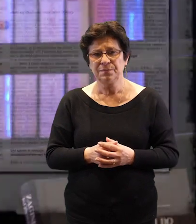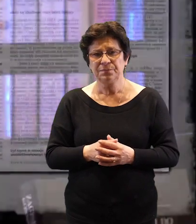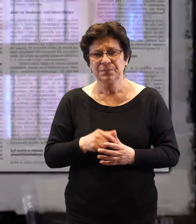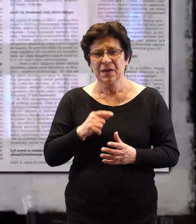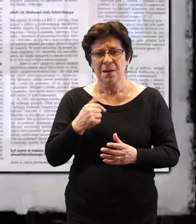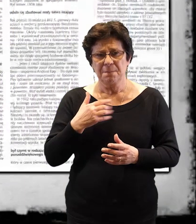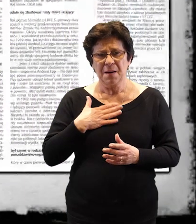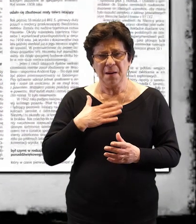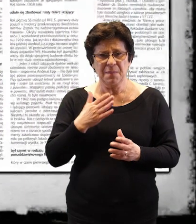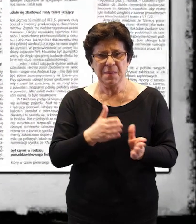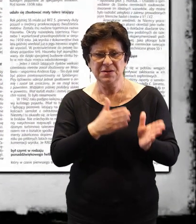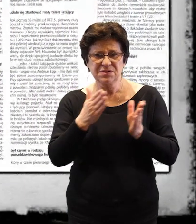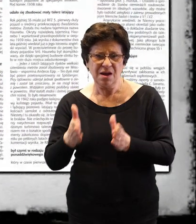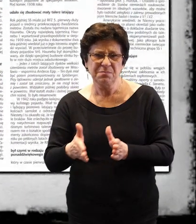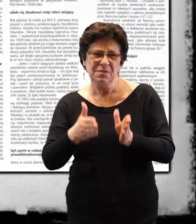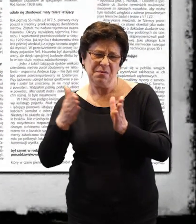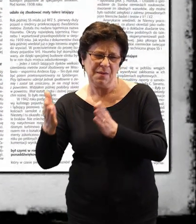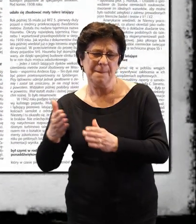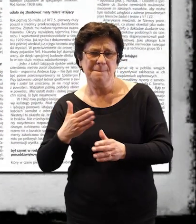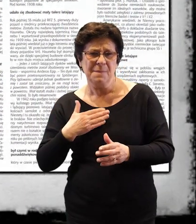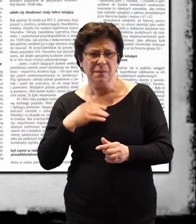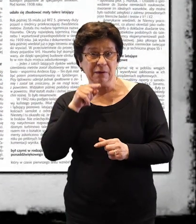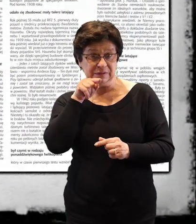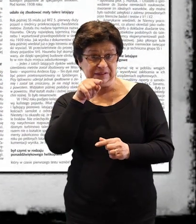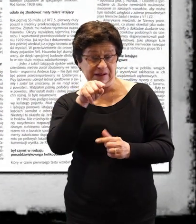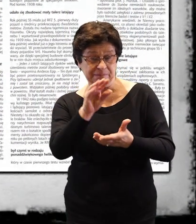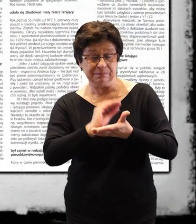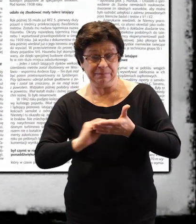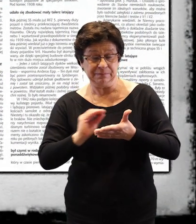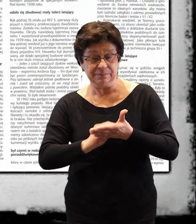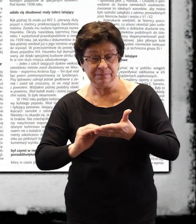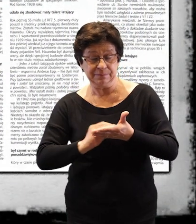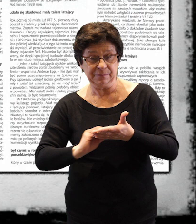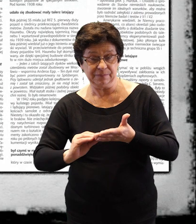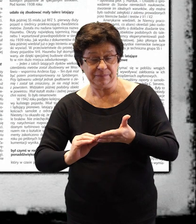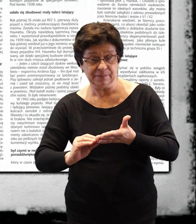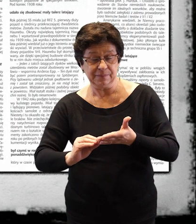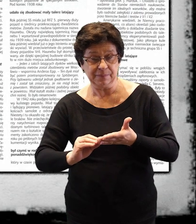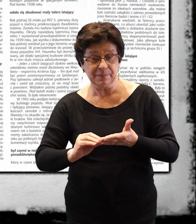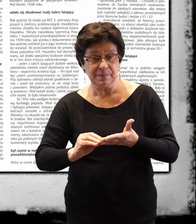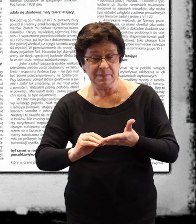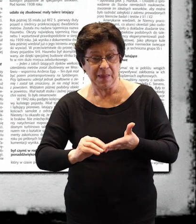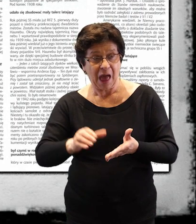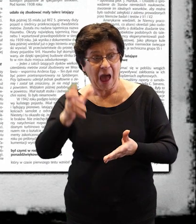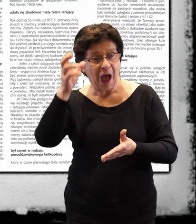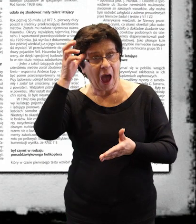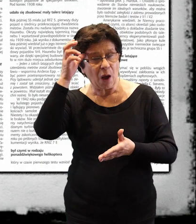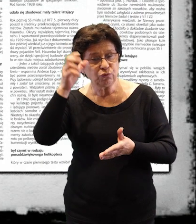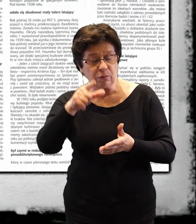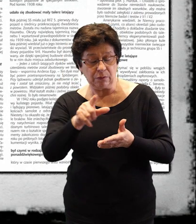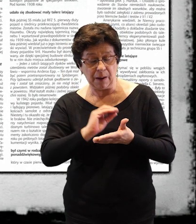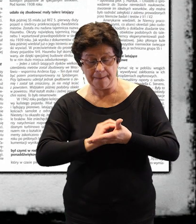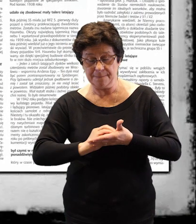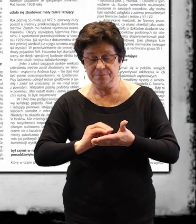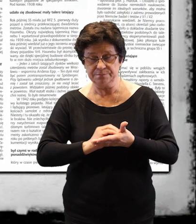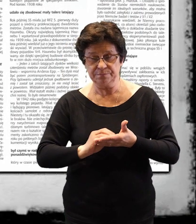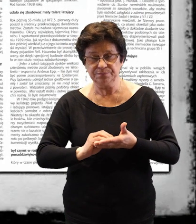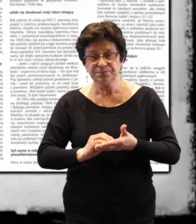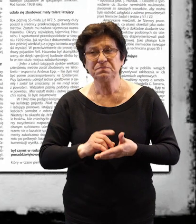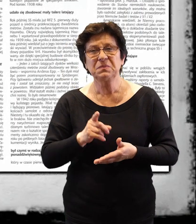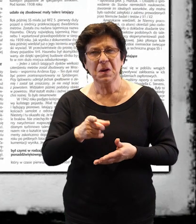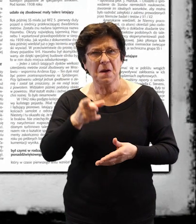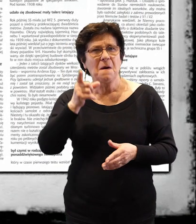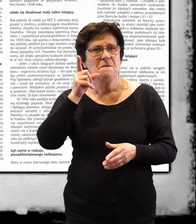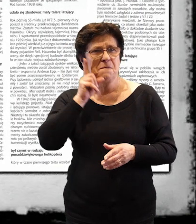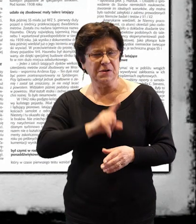są następne. We wszystkich tych artykułach autorzy sugerowali, że